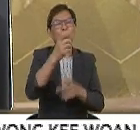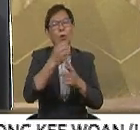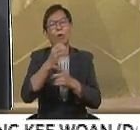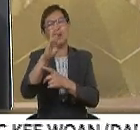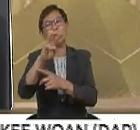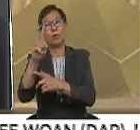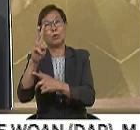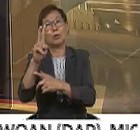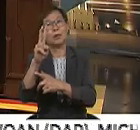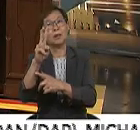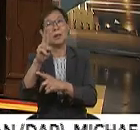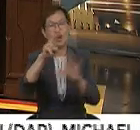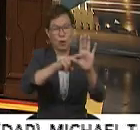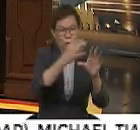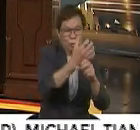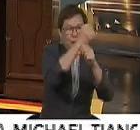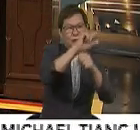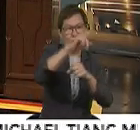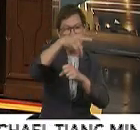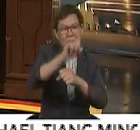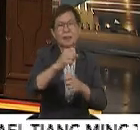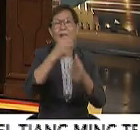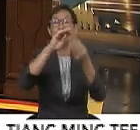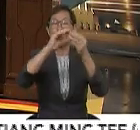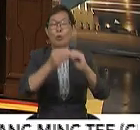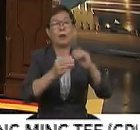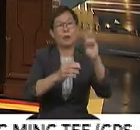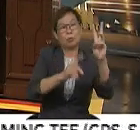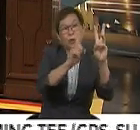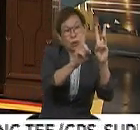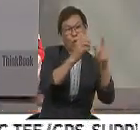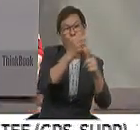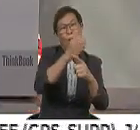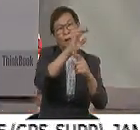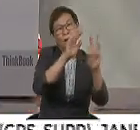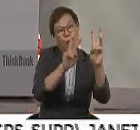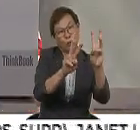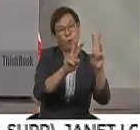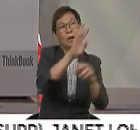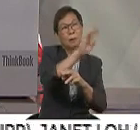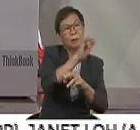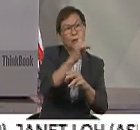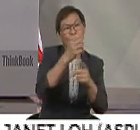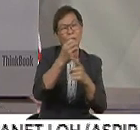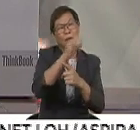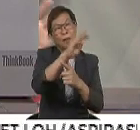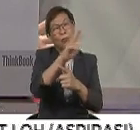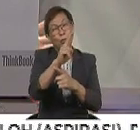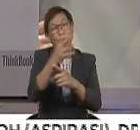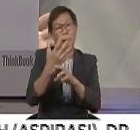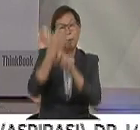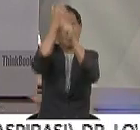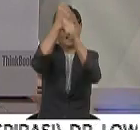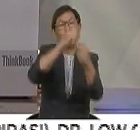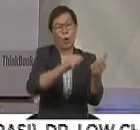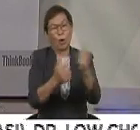Wow, itu angka itu angkanya. 62, 61? Magic number. Ya, magic number. Bacaan pagi ini. Bacaan